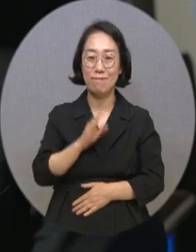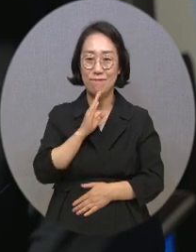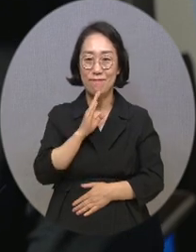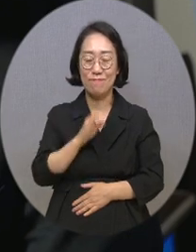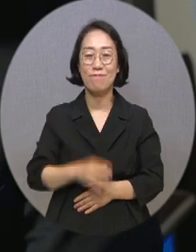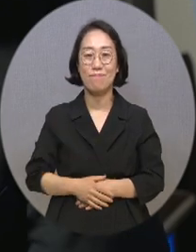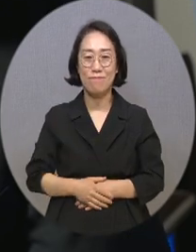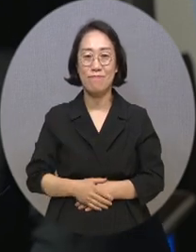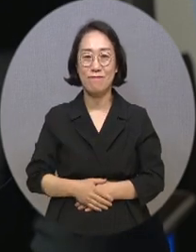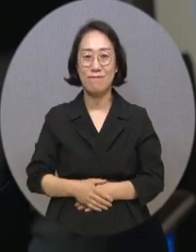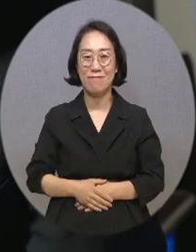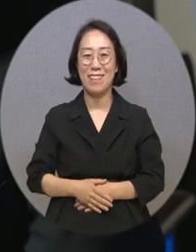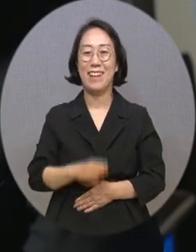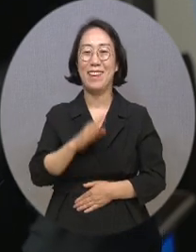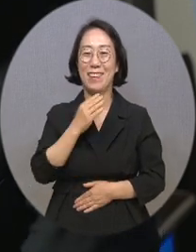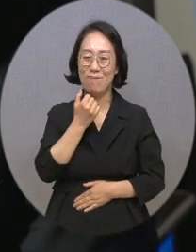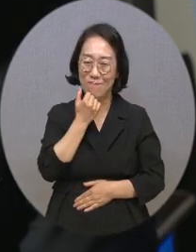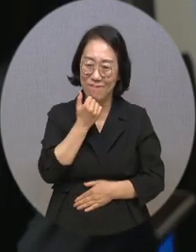같습니다.